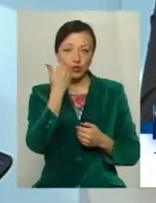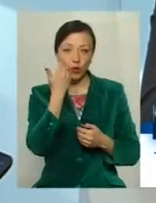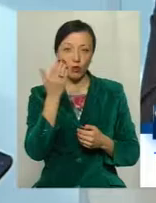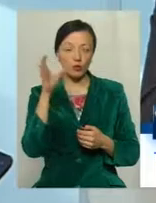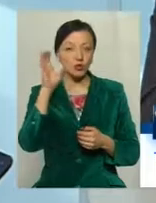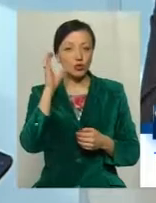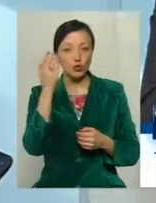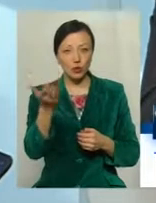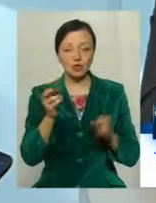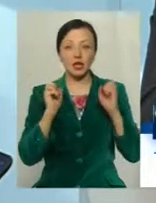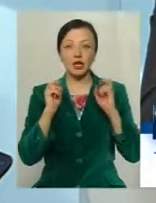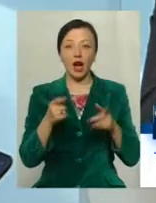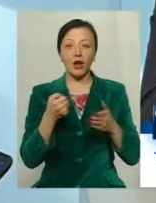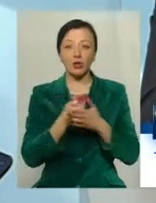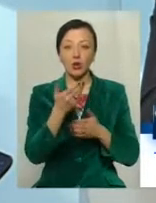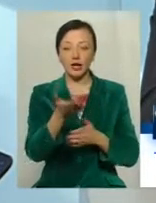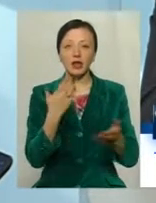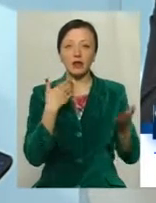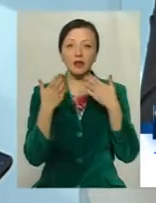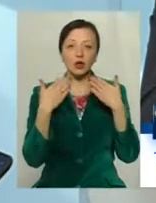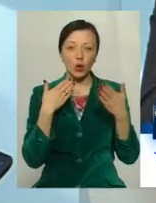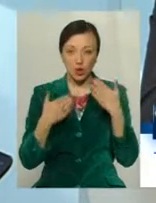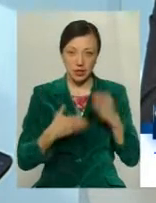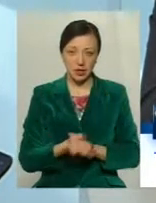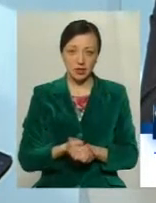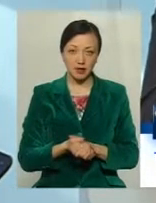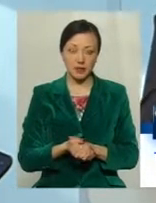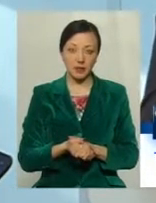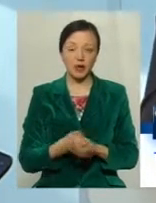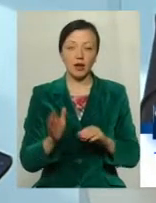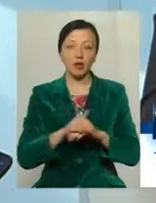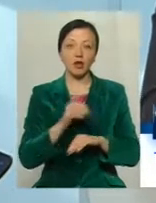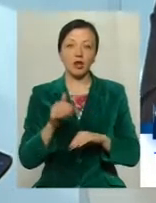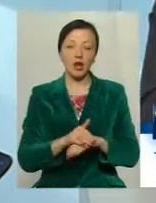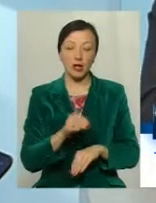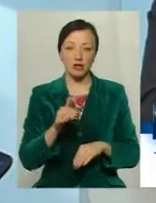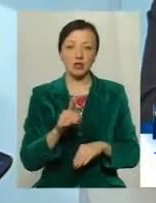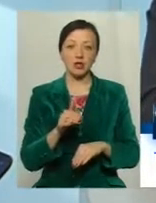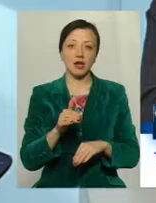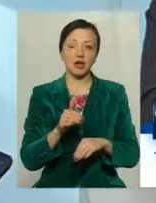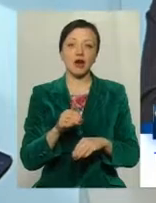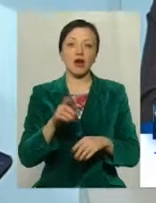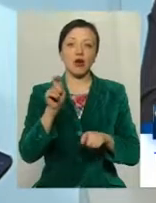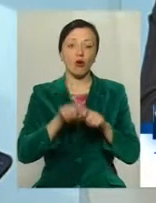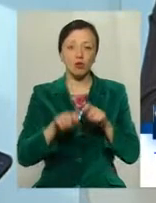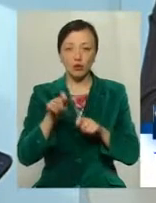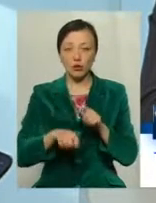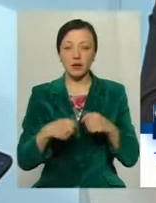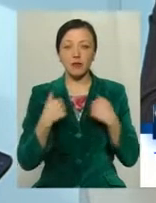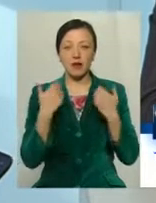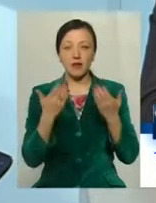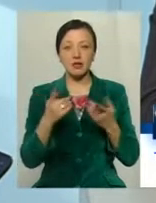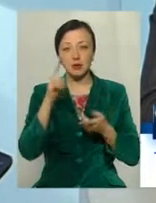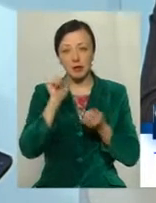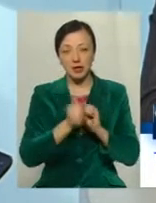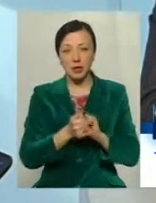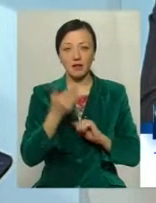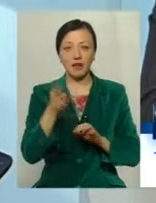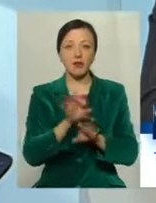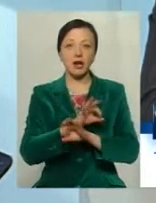начальникам, не платячи гроші, отримав земельну ділянку? Я старий офіцер кадровий, ви мене знаєте. Я